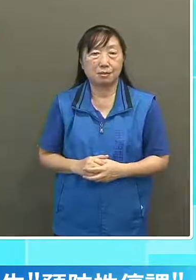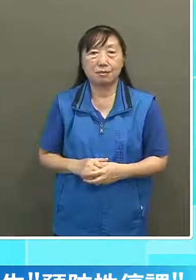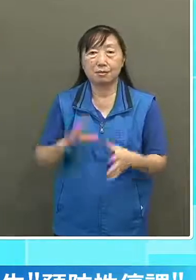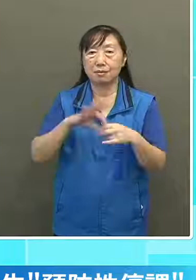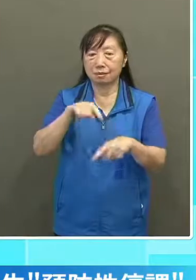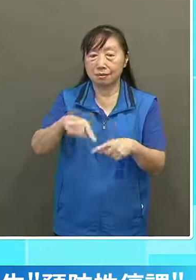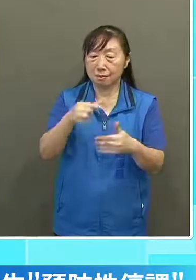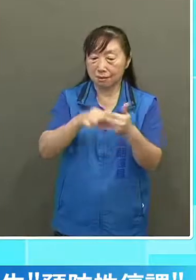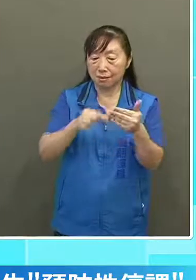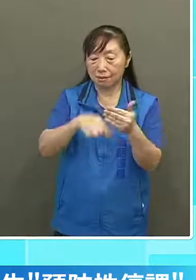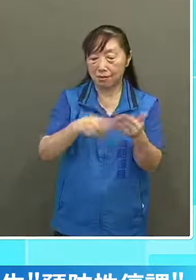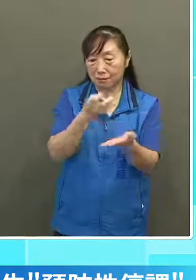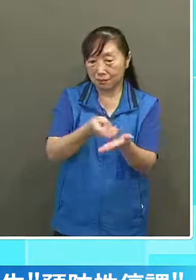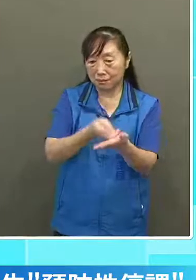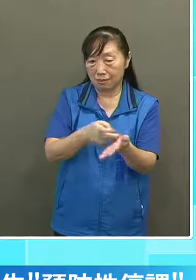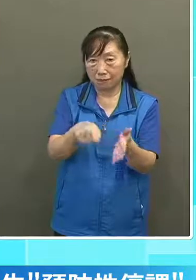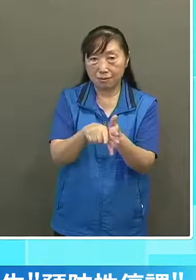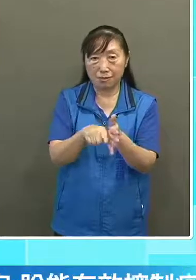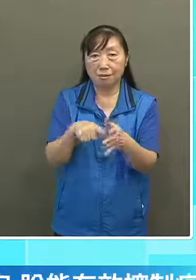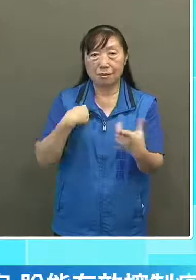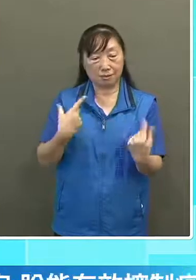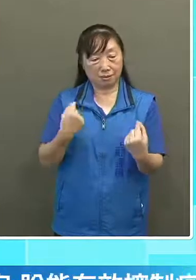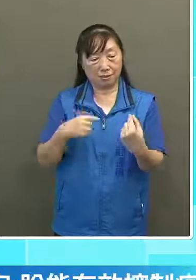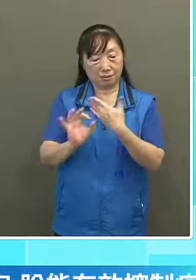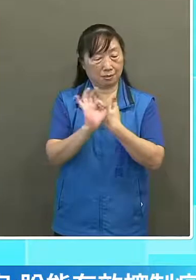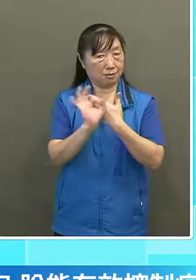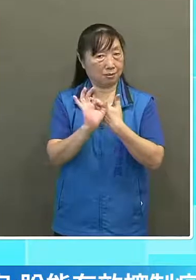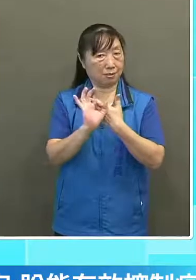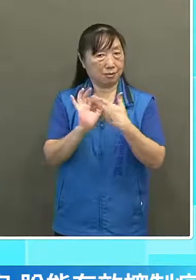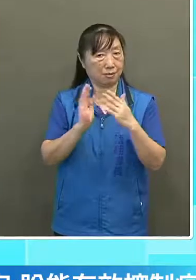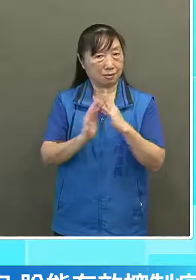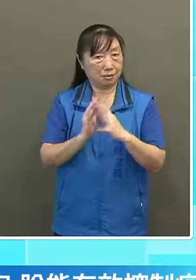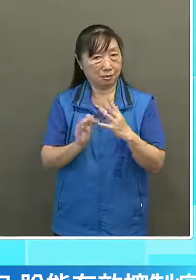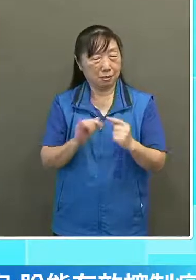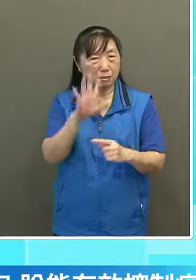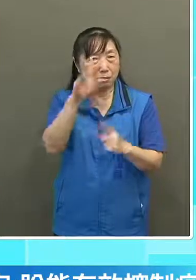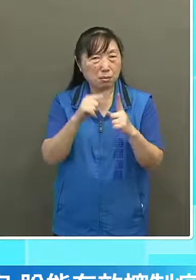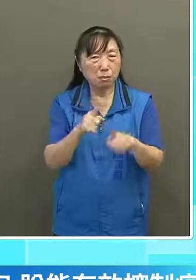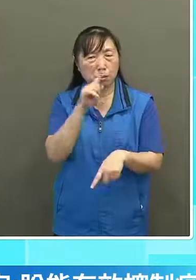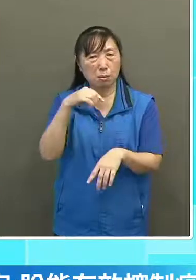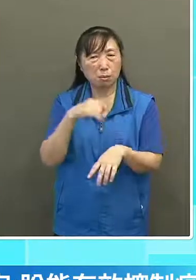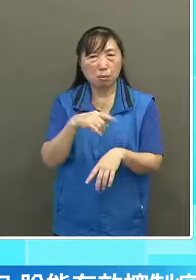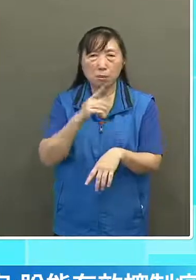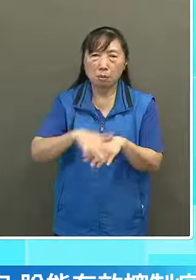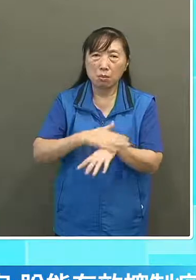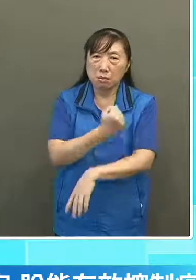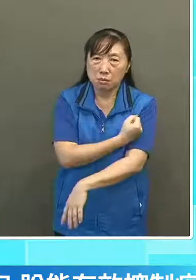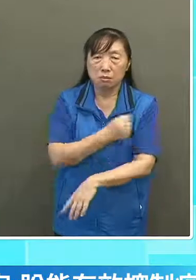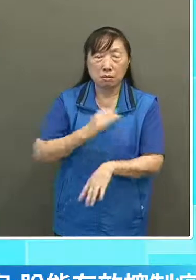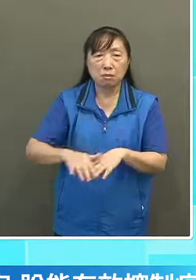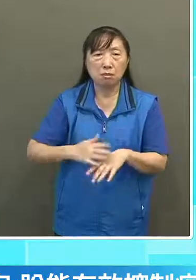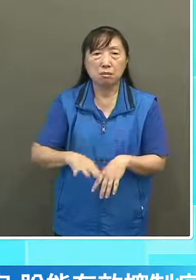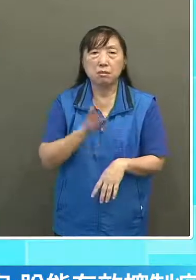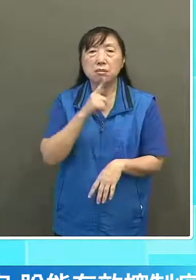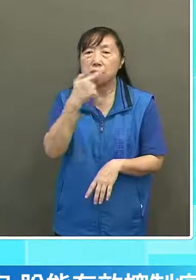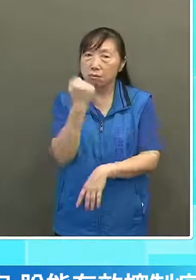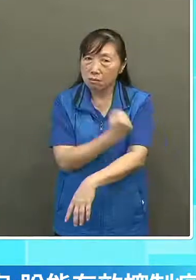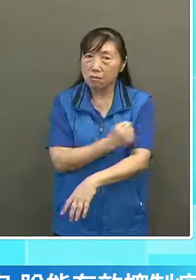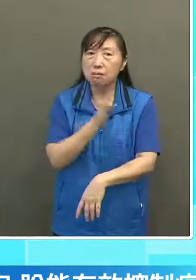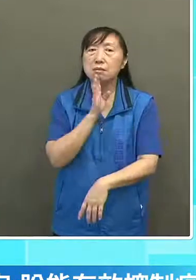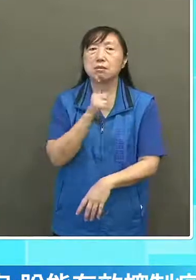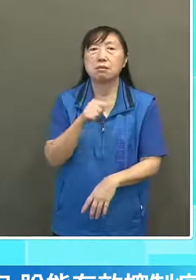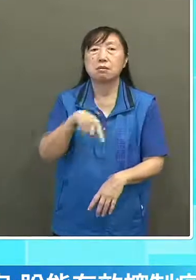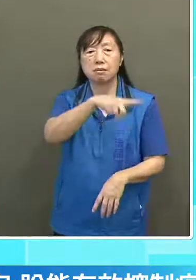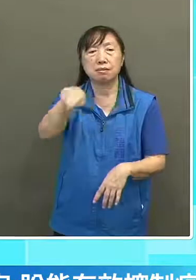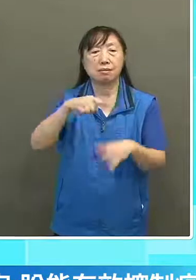管制作为里面，我们都是挑战。那或许有些人说到底辛不辛苦，市长不断的提醒，最辛苦的是我们的